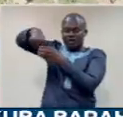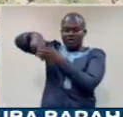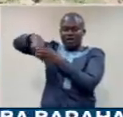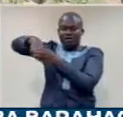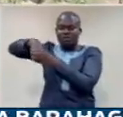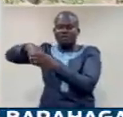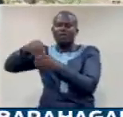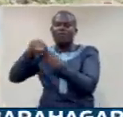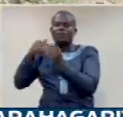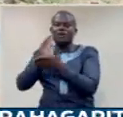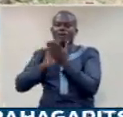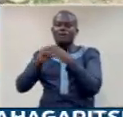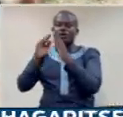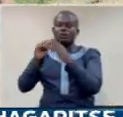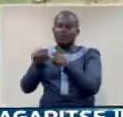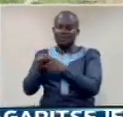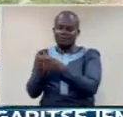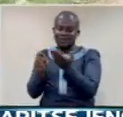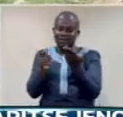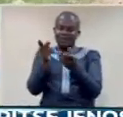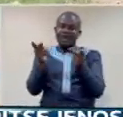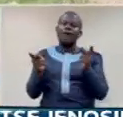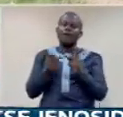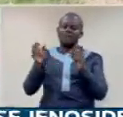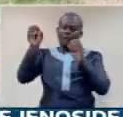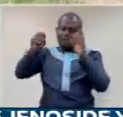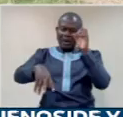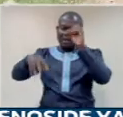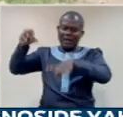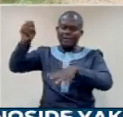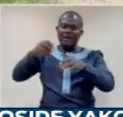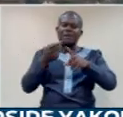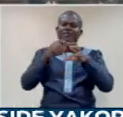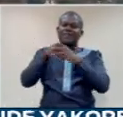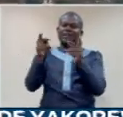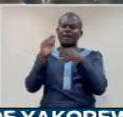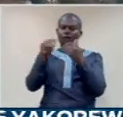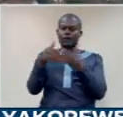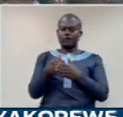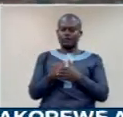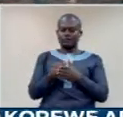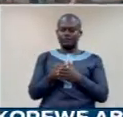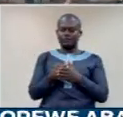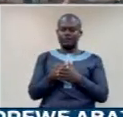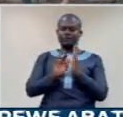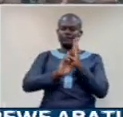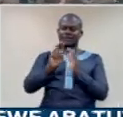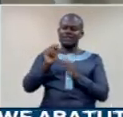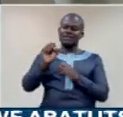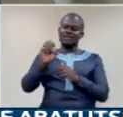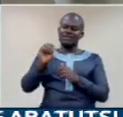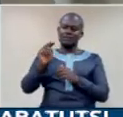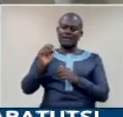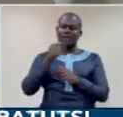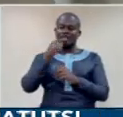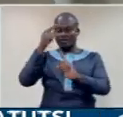imbere hano muri imwe muri munzu nkizi ngizi nawe rero bazaga kujugunya abo bantu bakuraga hano hose ambassador Sengimana Joseph inaribonye muri politique avuga